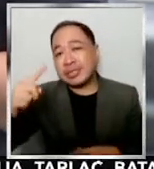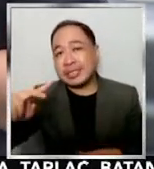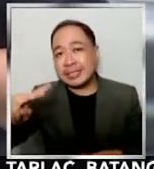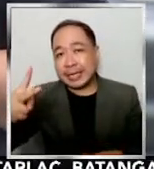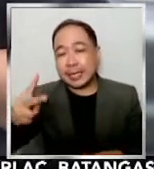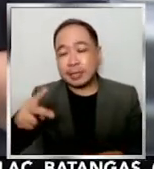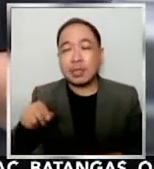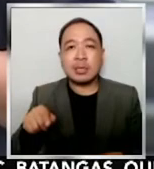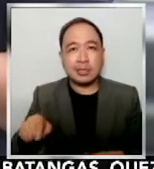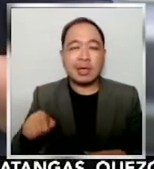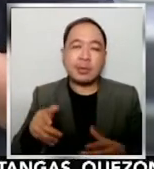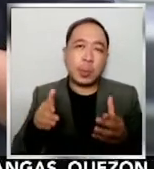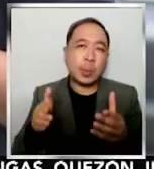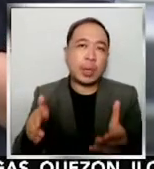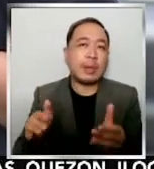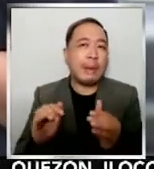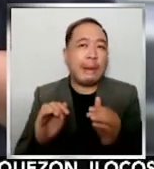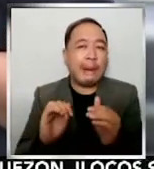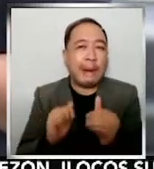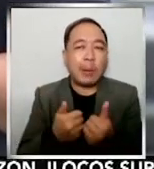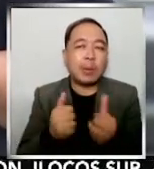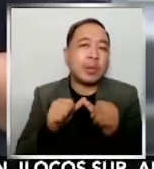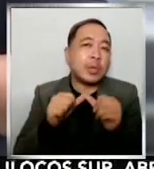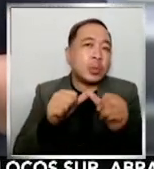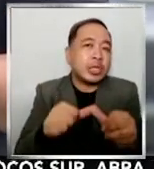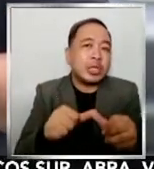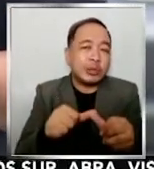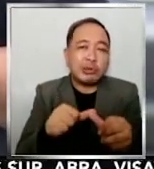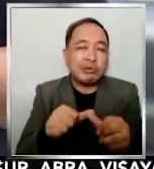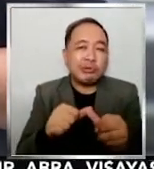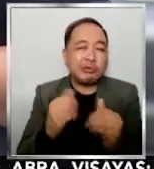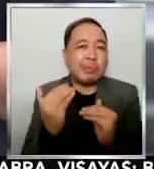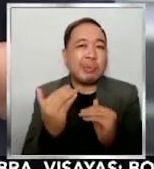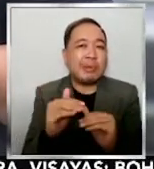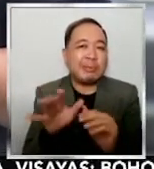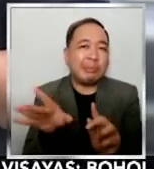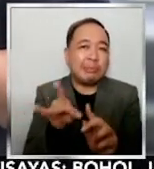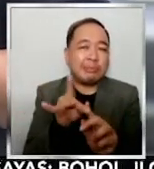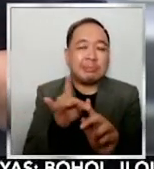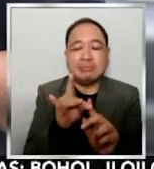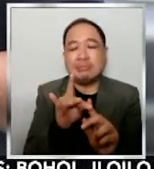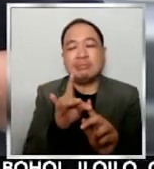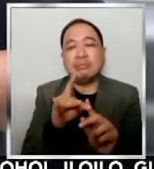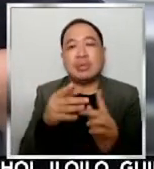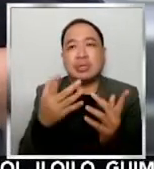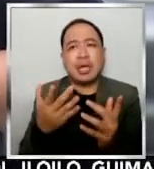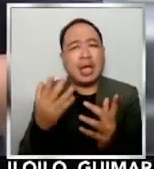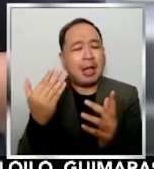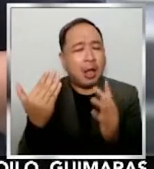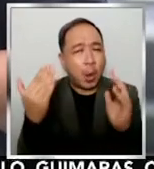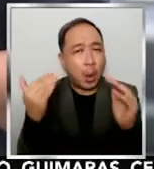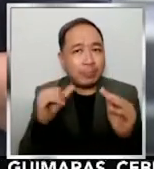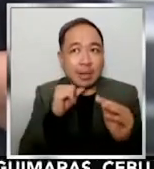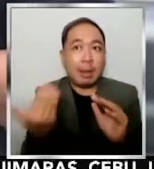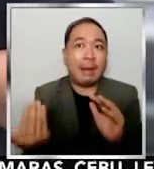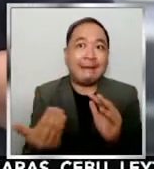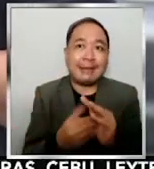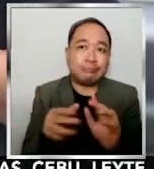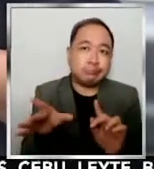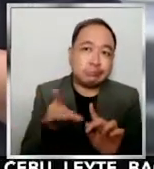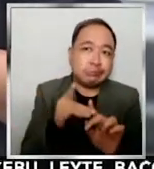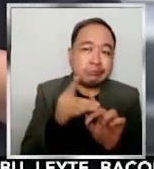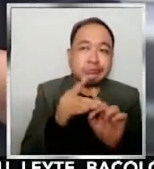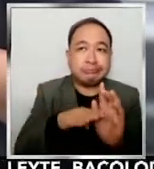kaso ngayon ng COVID magtuloy-tuloy at hindi na tayo bumalik pa sa panahong dadami na naman ang magkakasakit at